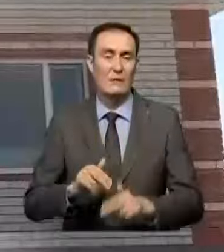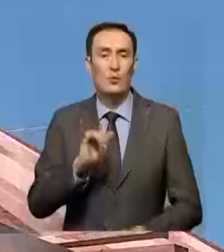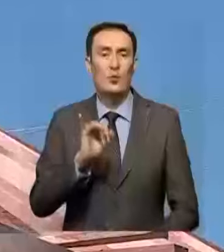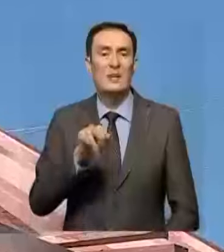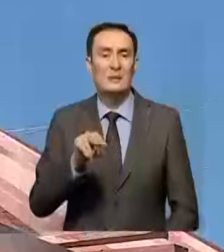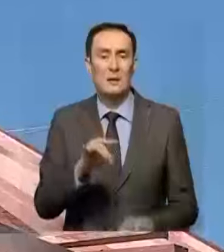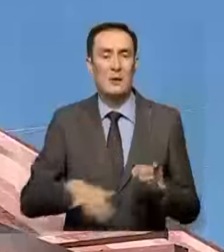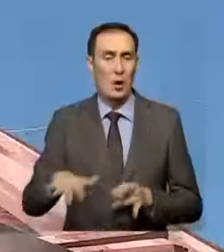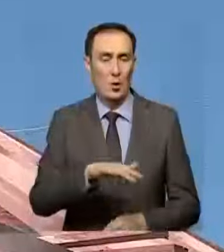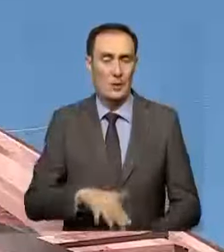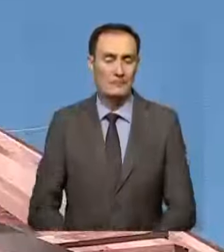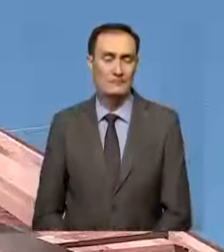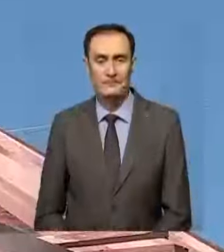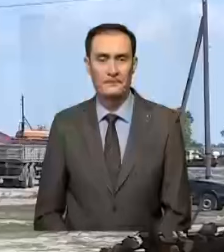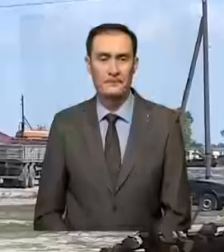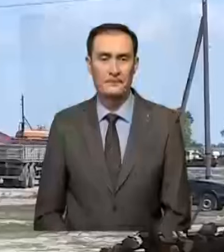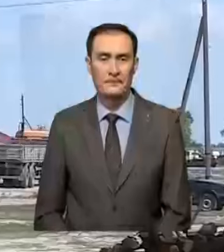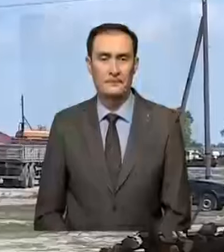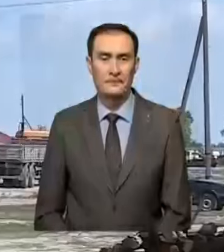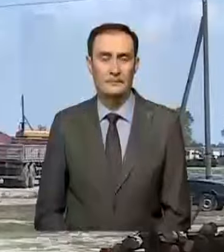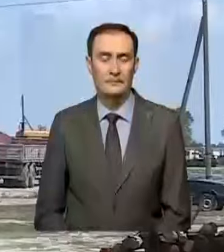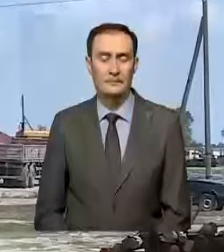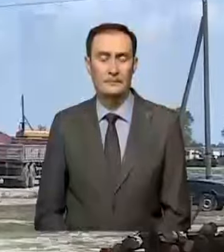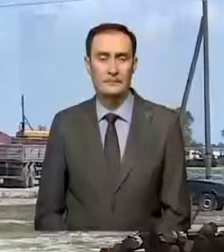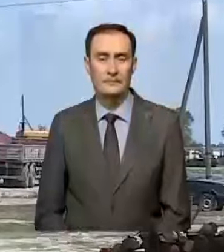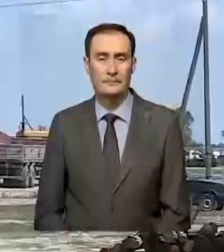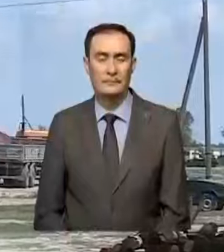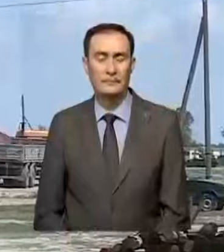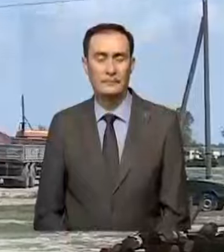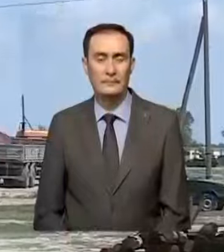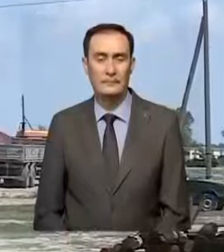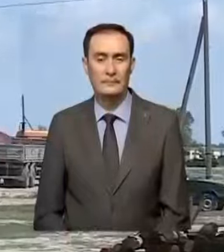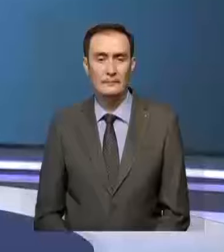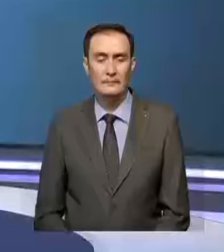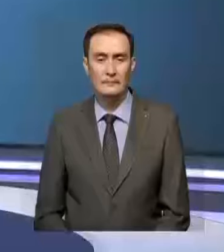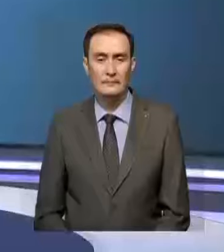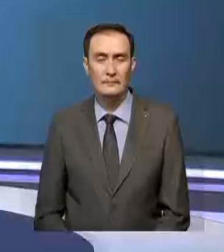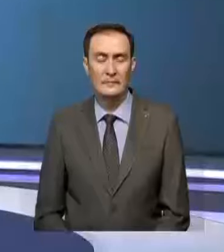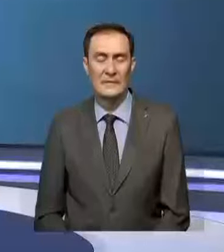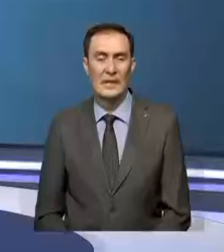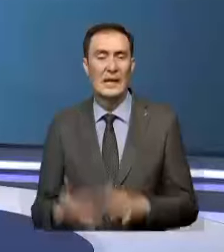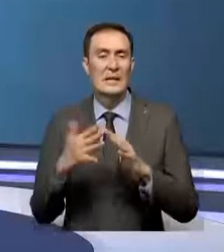Уилском районе. Наталья Салькова, Болат Молдагалиев, Актобе 24 КИЗ.